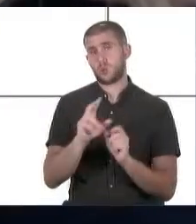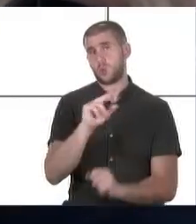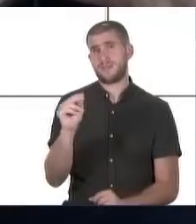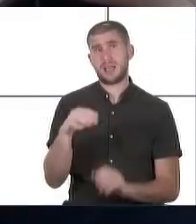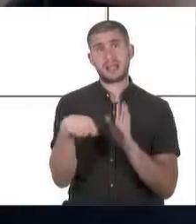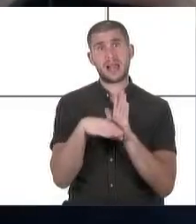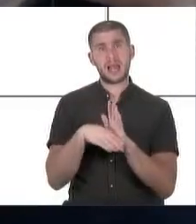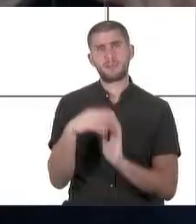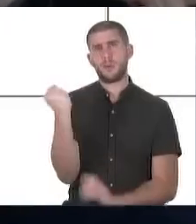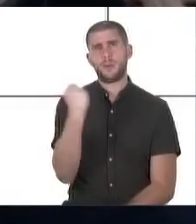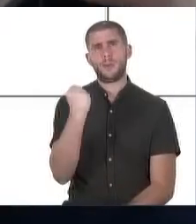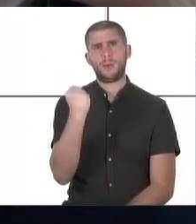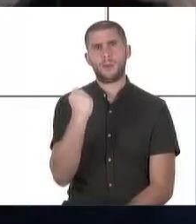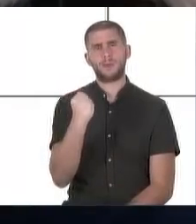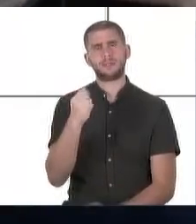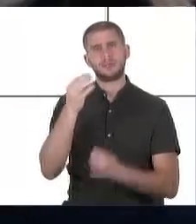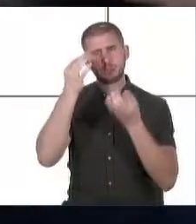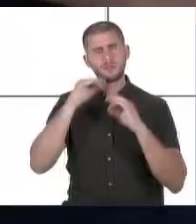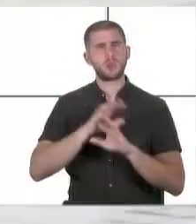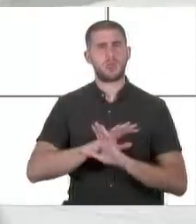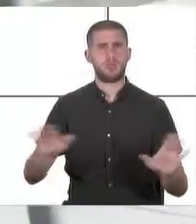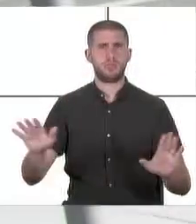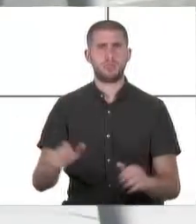מאוד מאוד נוקשים ואפס סובלנות.